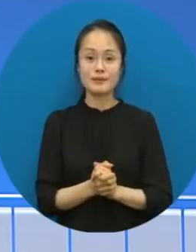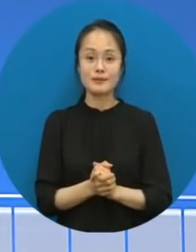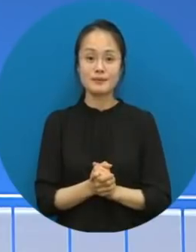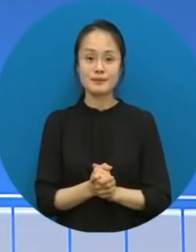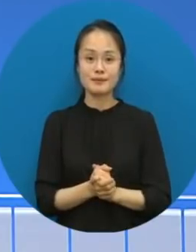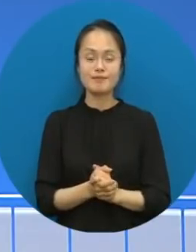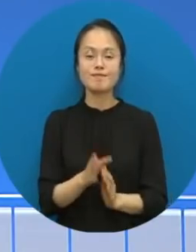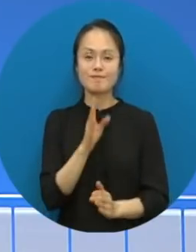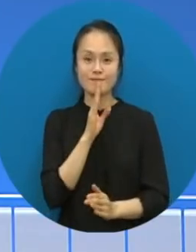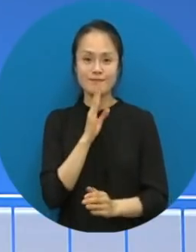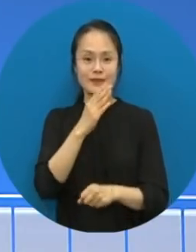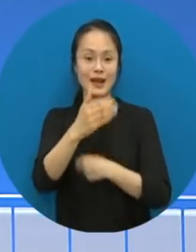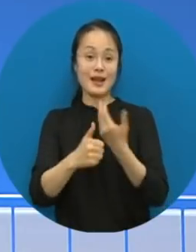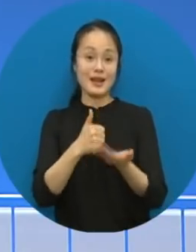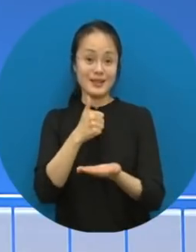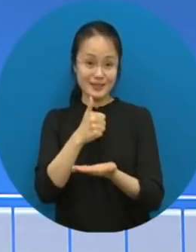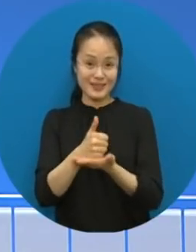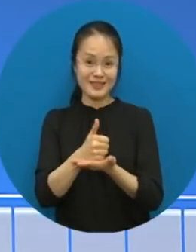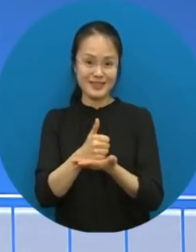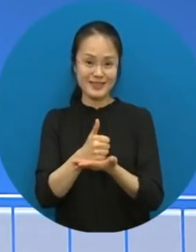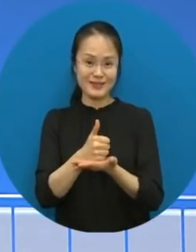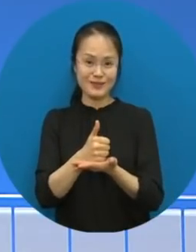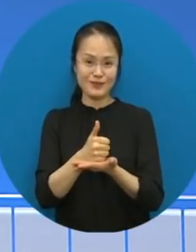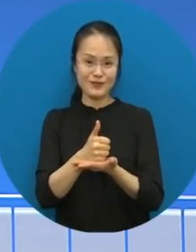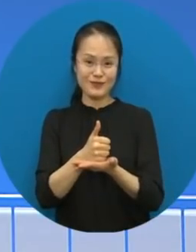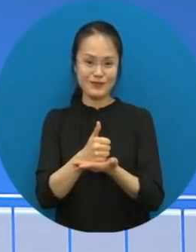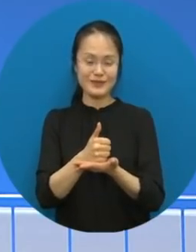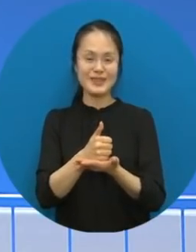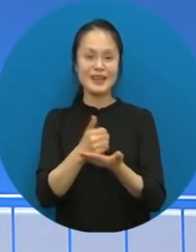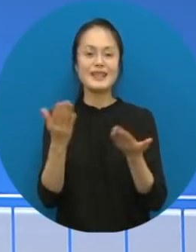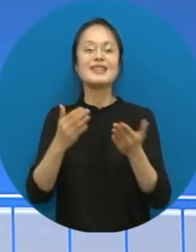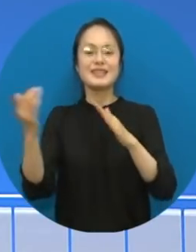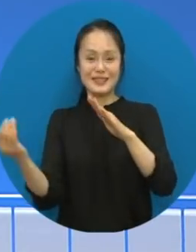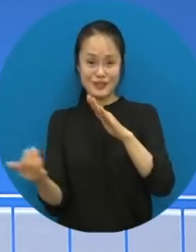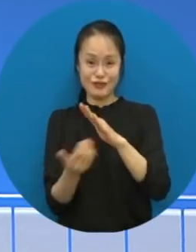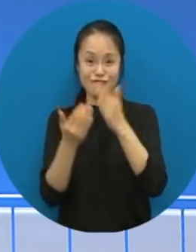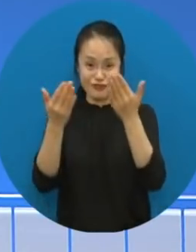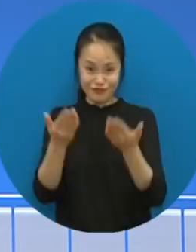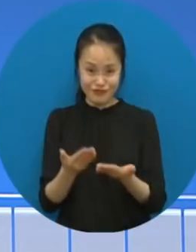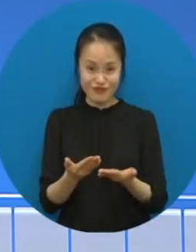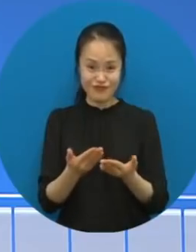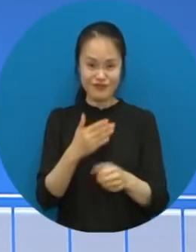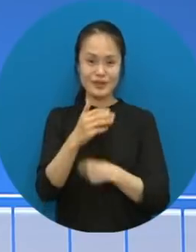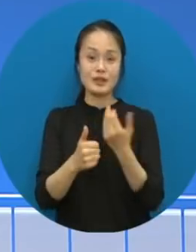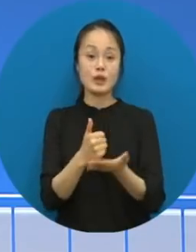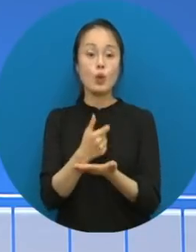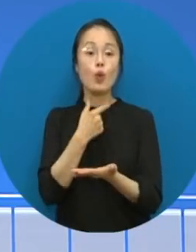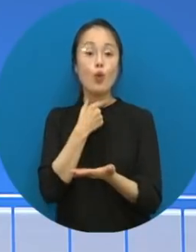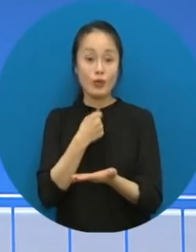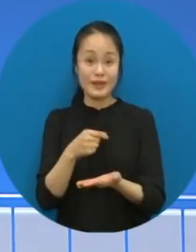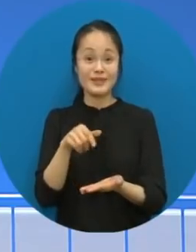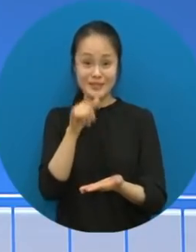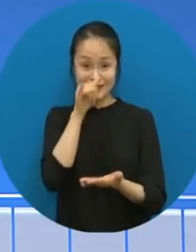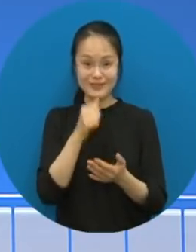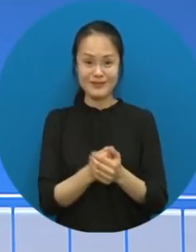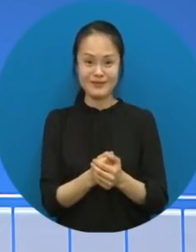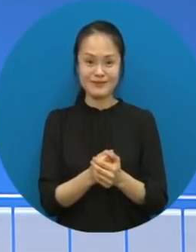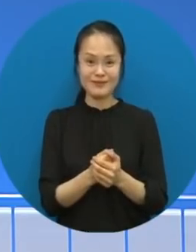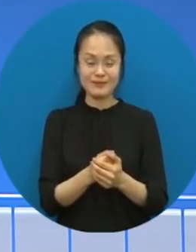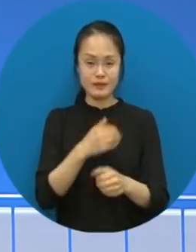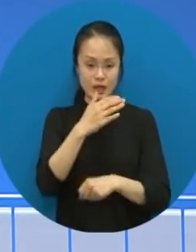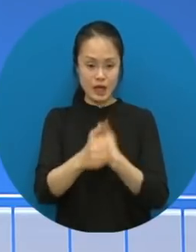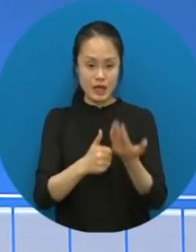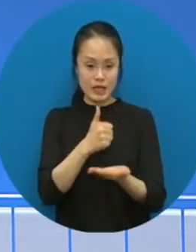하나님께서는 하십니다. 하나님께서는 원하십니다. 그러나 그러기 위해서는 확인해야 되고 하나님의 범주